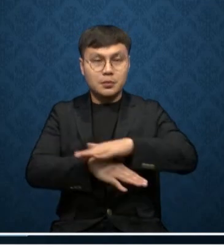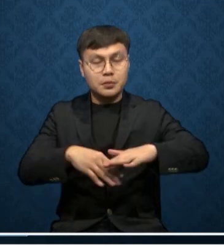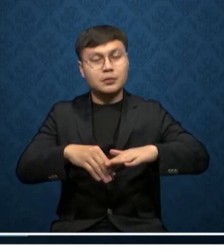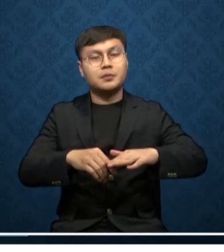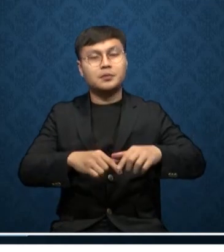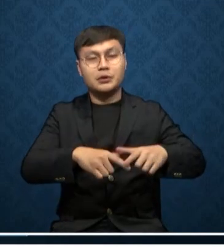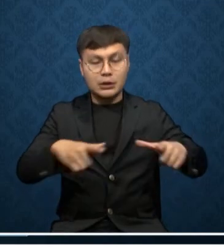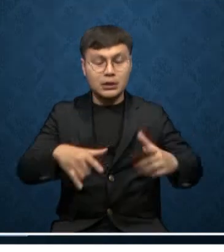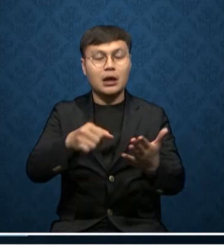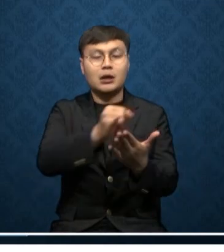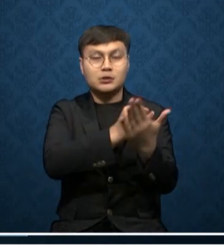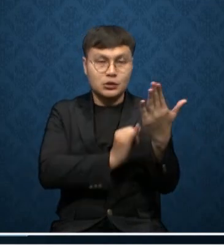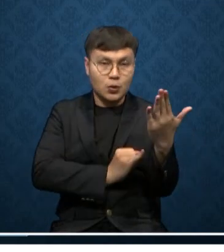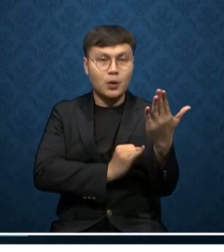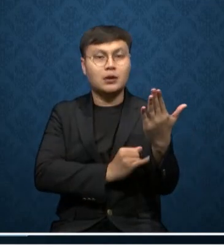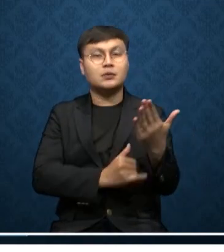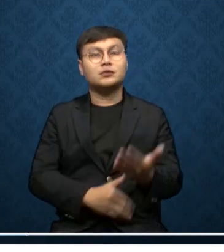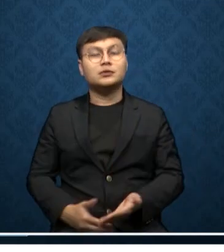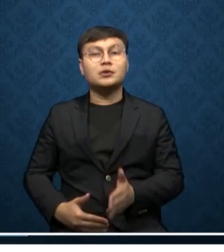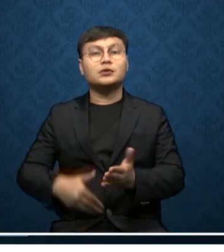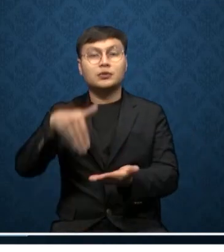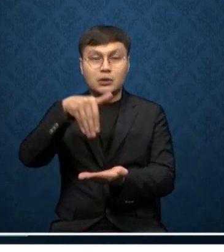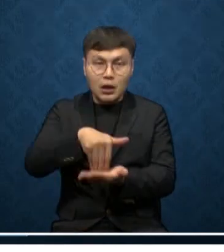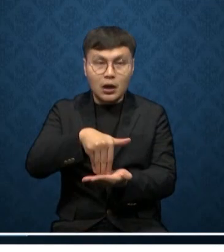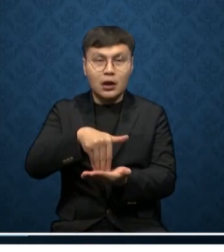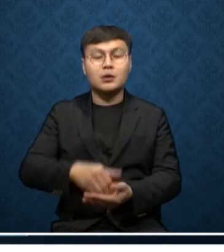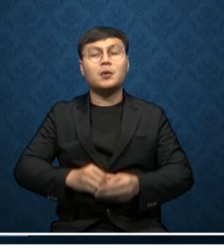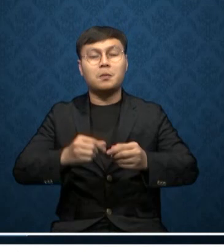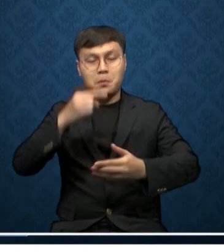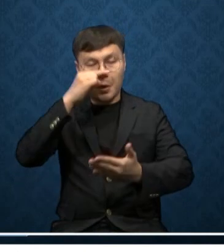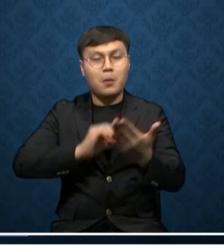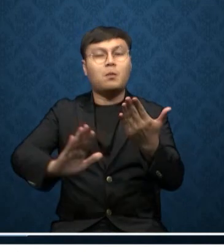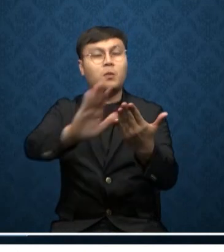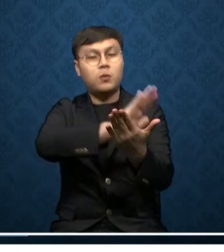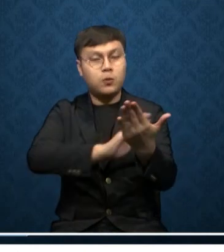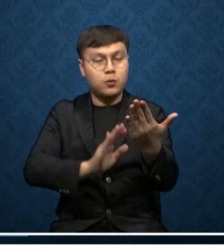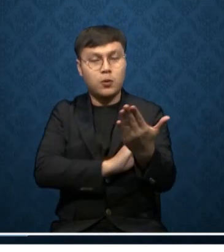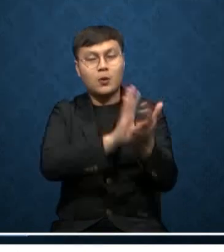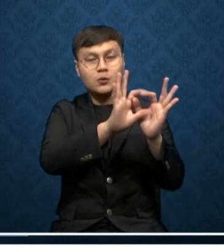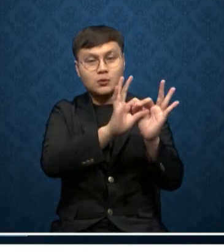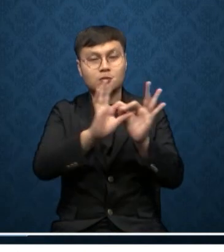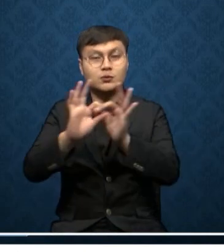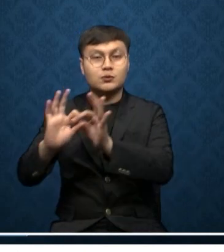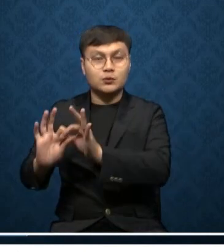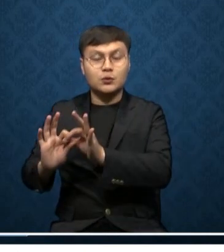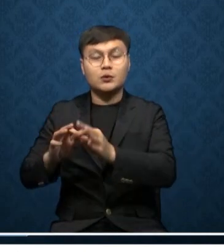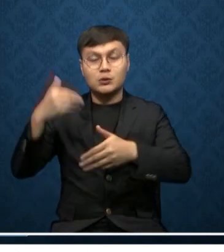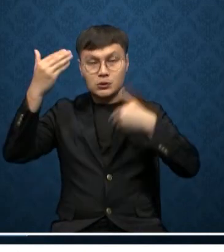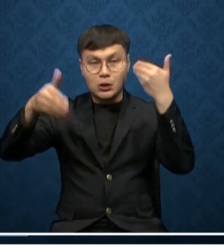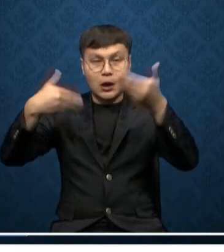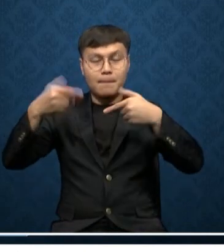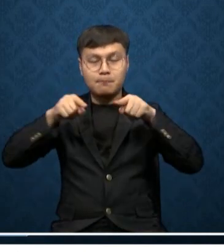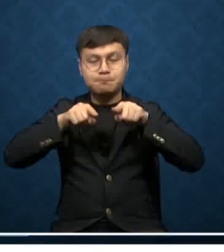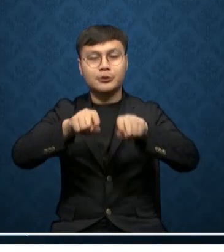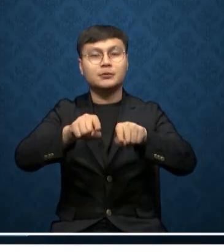นะครับระดับจังหวัดนะครับยังไมลส่วนกลางและภาพรวมของประเทศในการขับเคลื่อนจะต้องสอดรับในกิจกรรมเดียวกันไปในทิศทาง